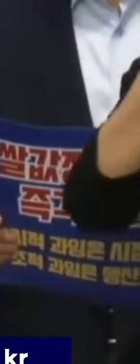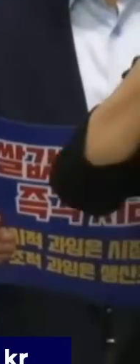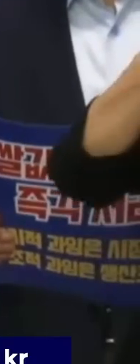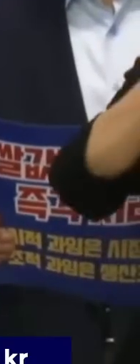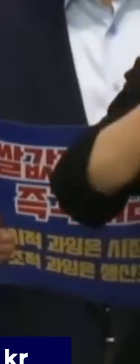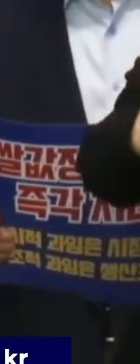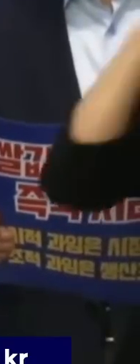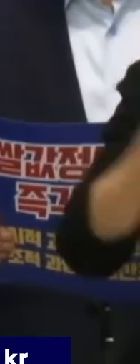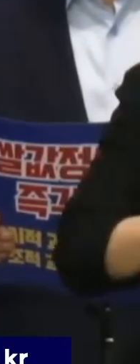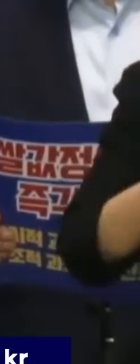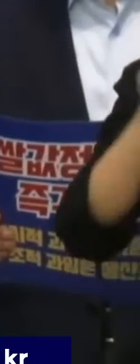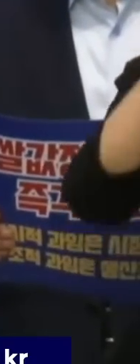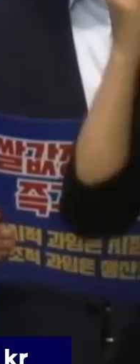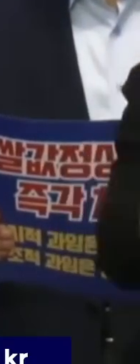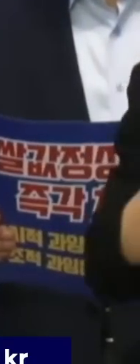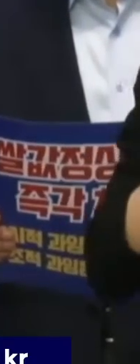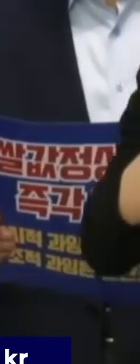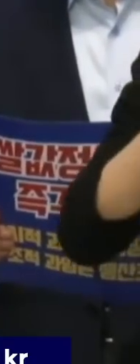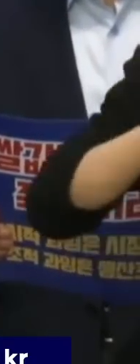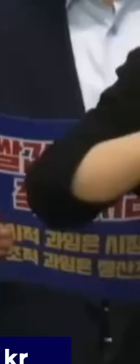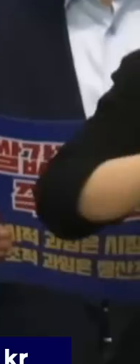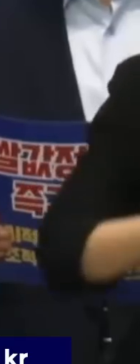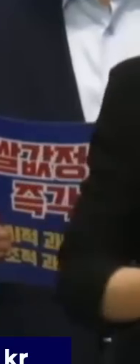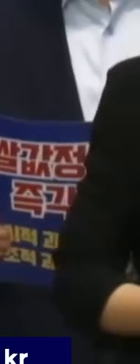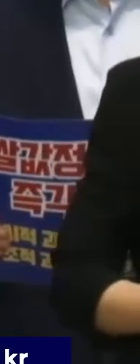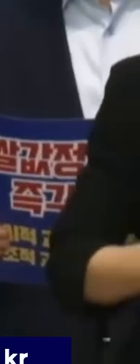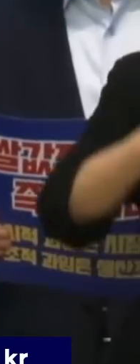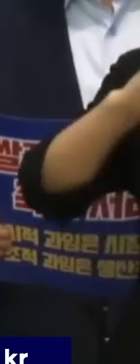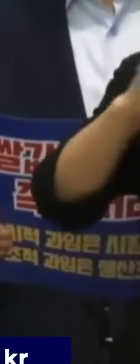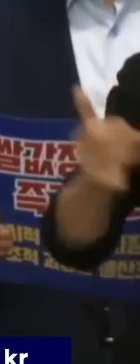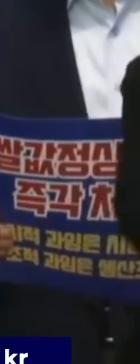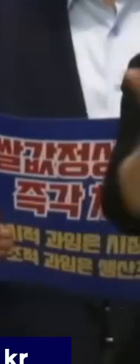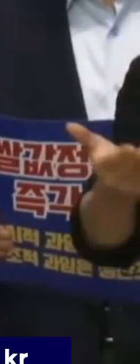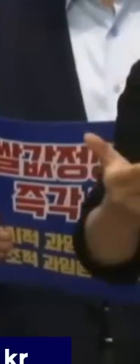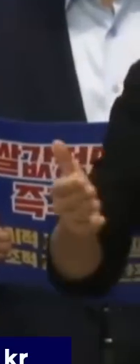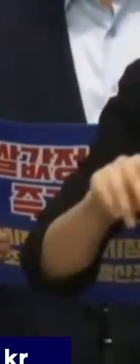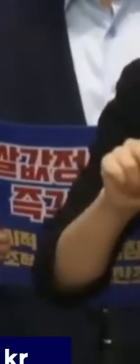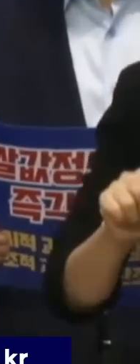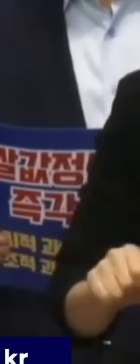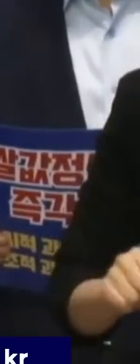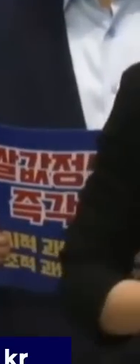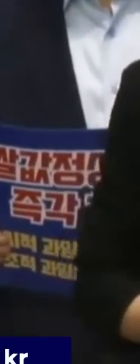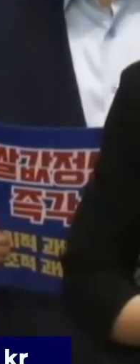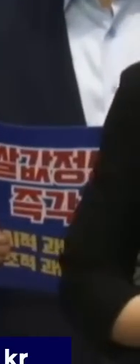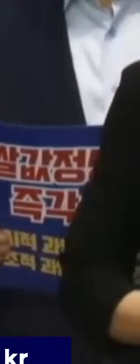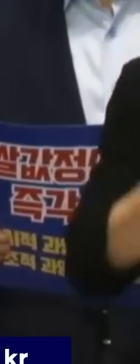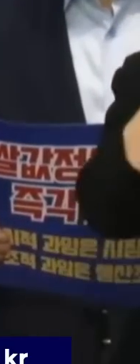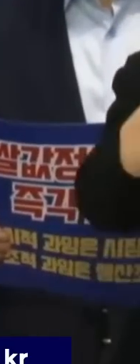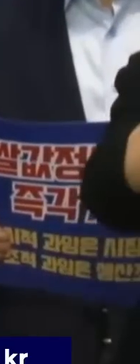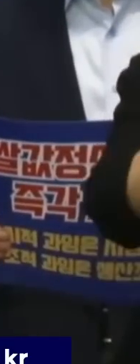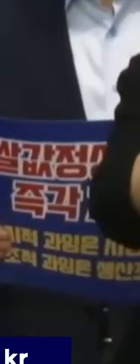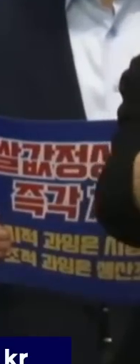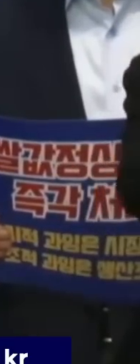쏟겠습니다. 존경하는 국민 여러분 안녕하십니까. 더불어민주당 쌀값 정상화 TF 팀장